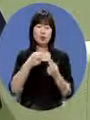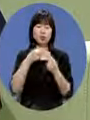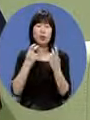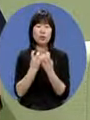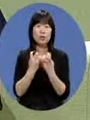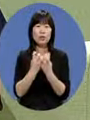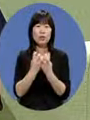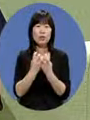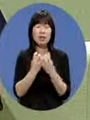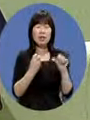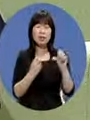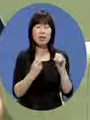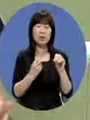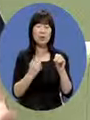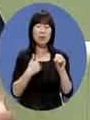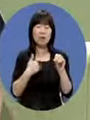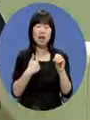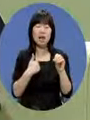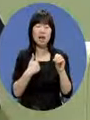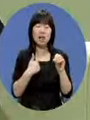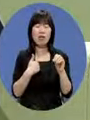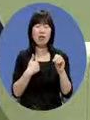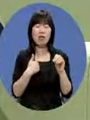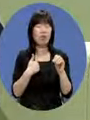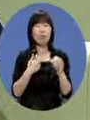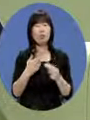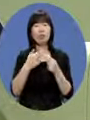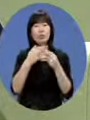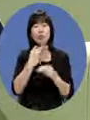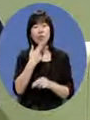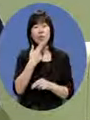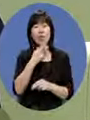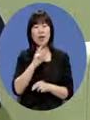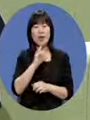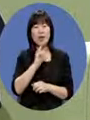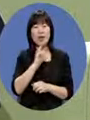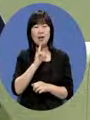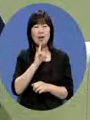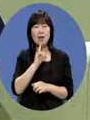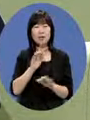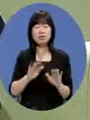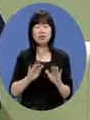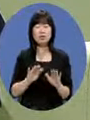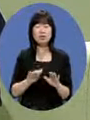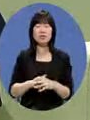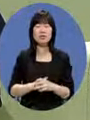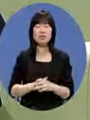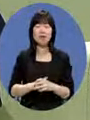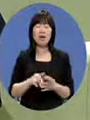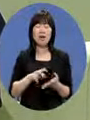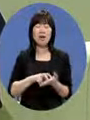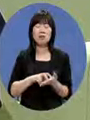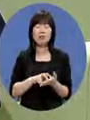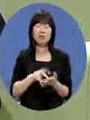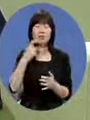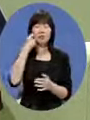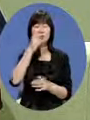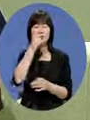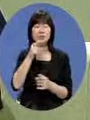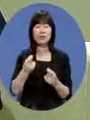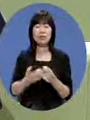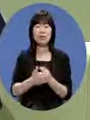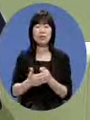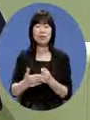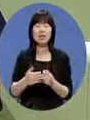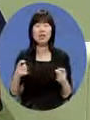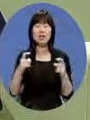어떻게 단돈 5만원 도자기 수중에 저축이 안 돼 있는가 리 얘기를 가지고 굉장히 이제 불안 행하시고 그것 때문에